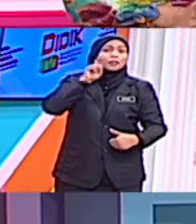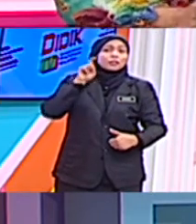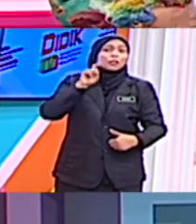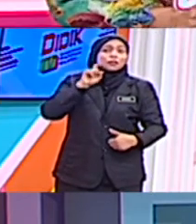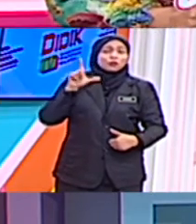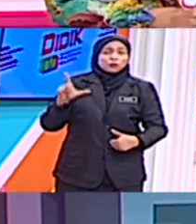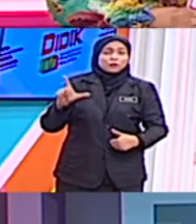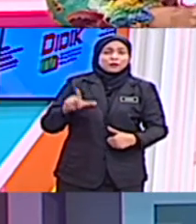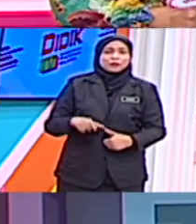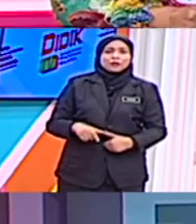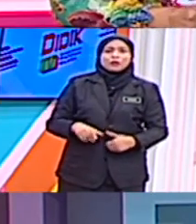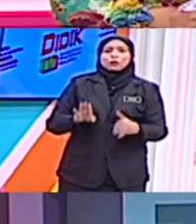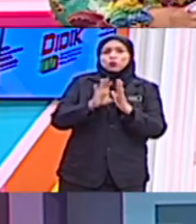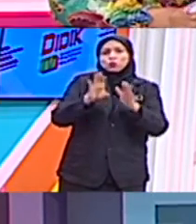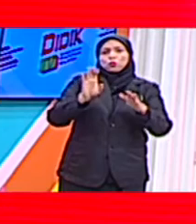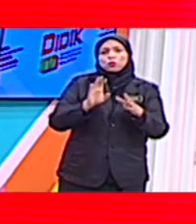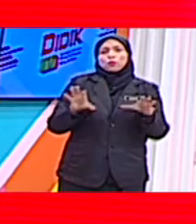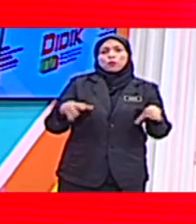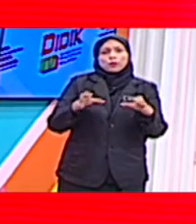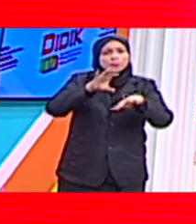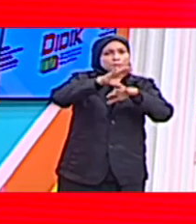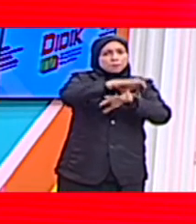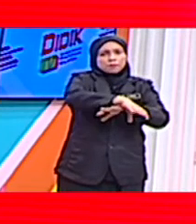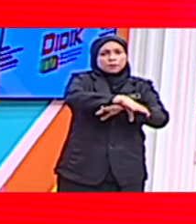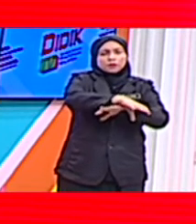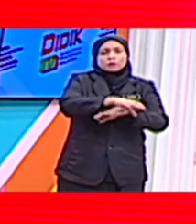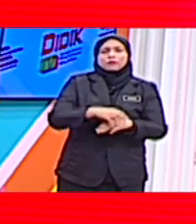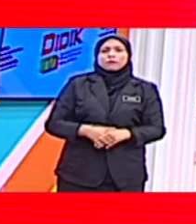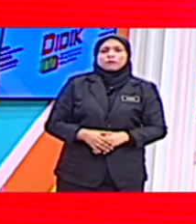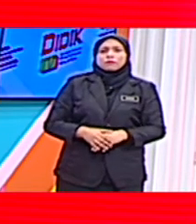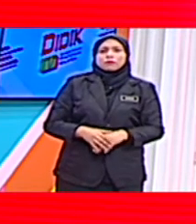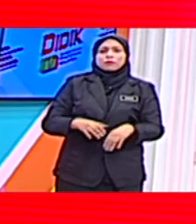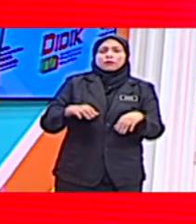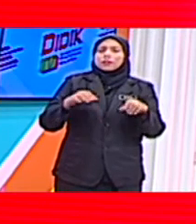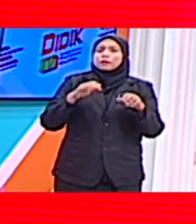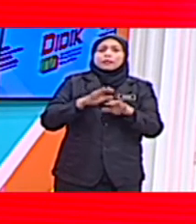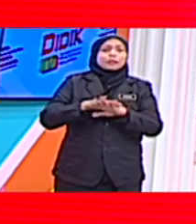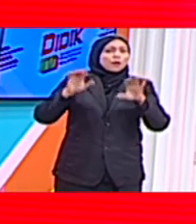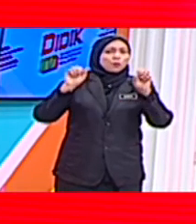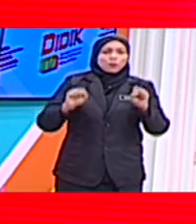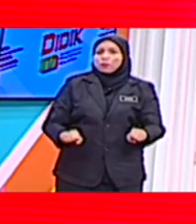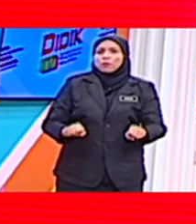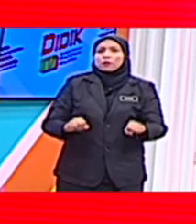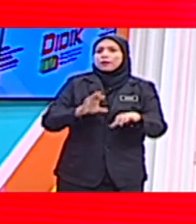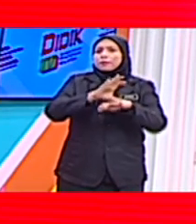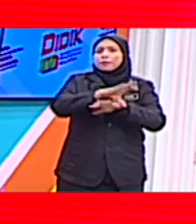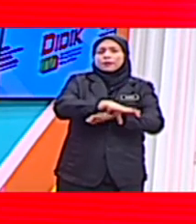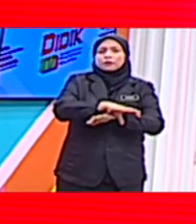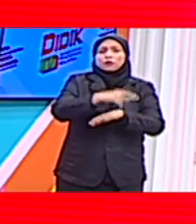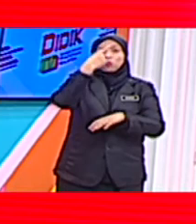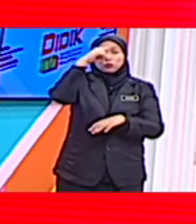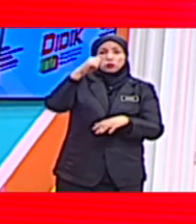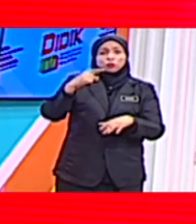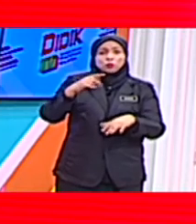kepada perbuatan memaksa. Tiada sesiapa pun di dunia ini berhak untuk memaksa kita untuk menyentuh